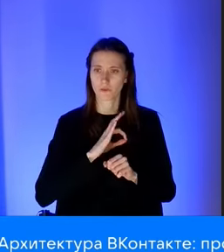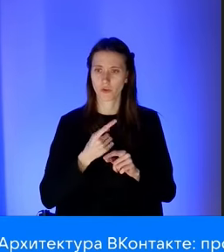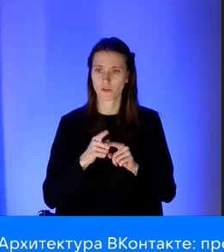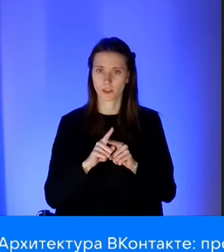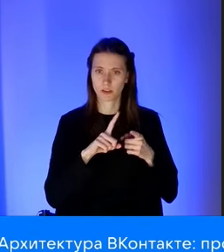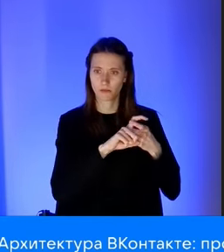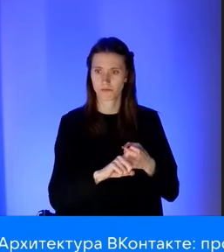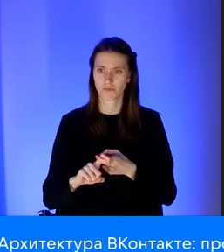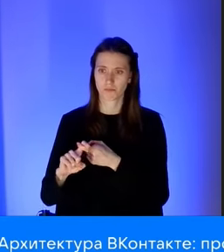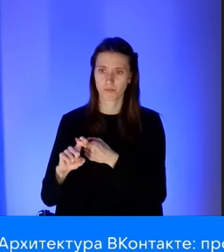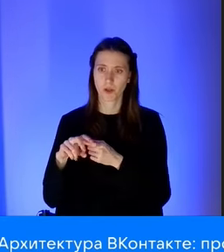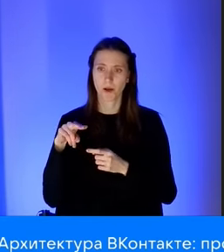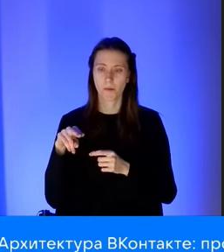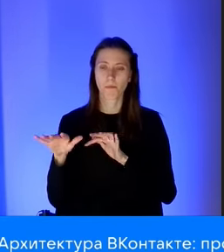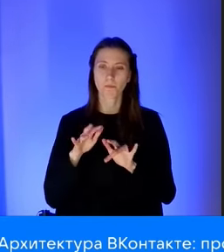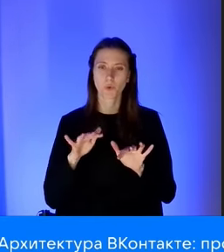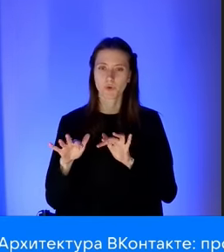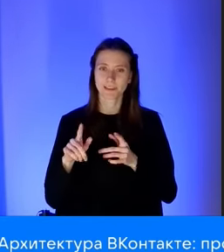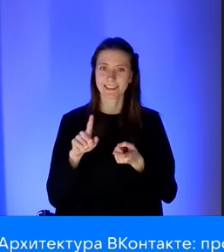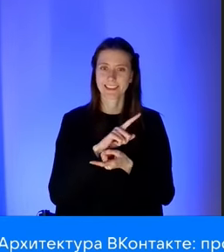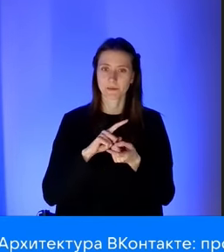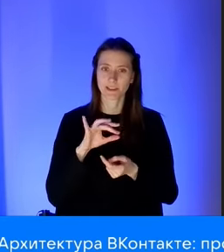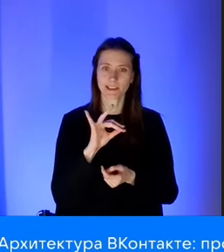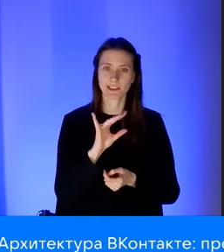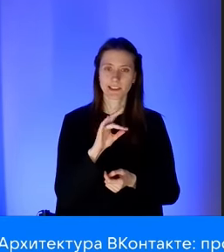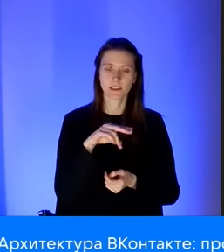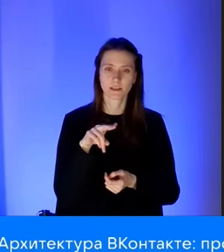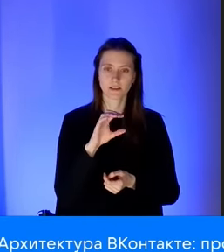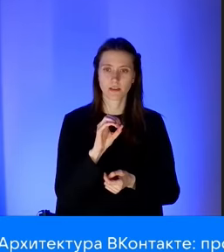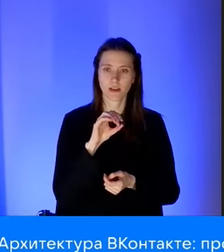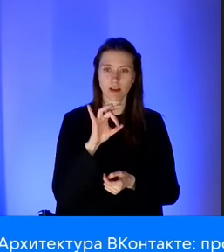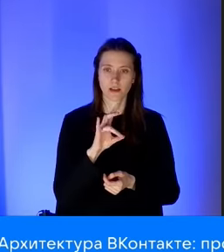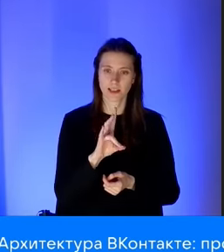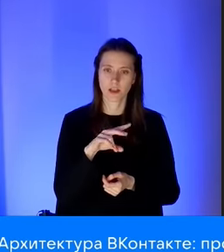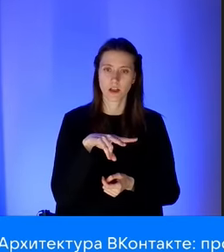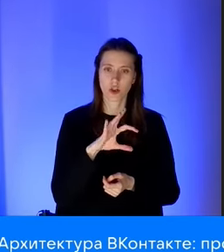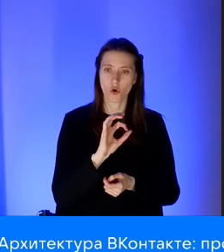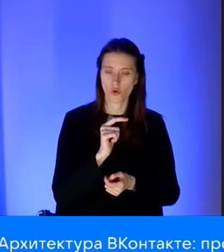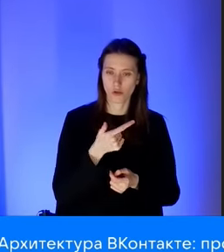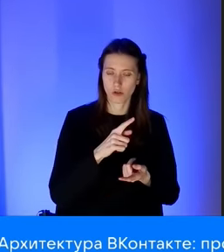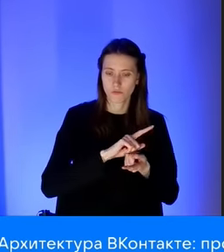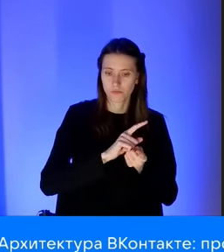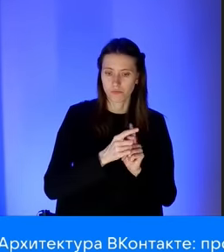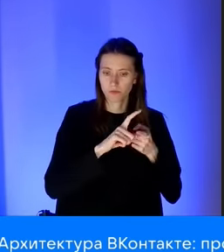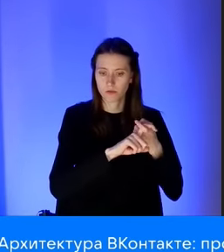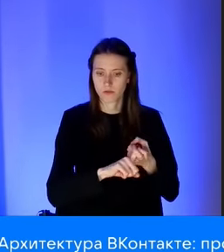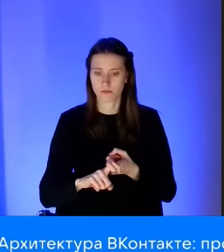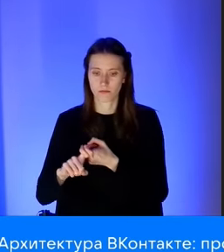обычно процесс преобразования из бенга в называется процесс